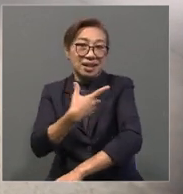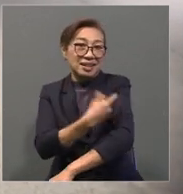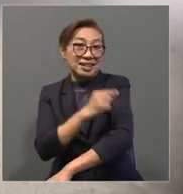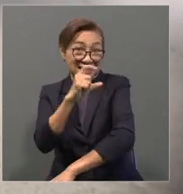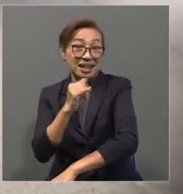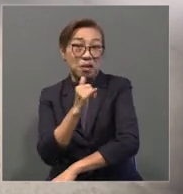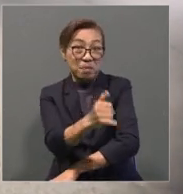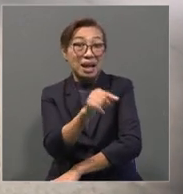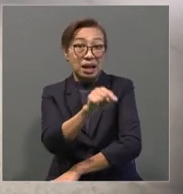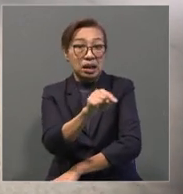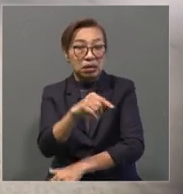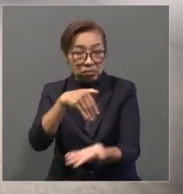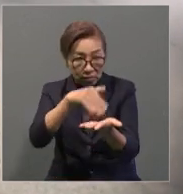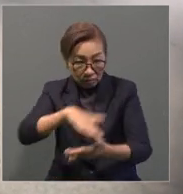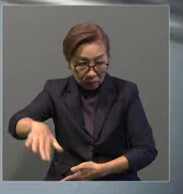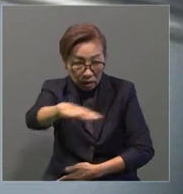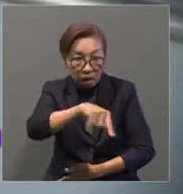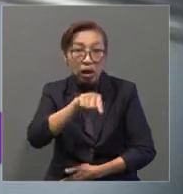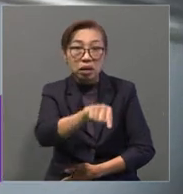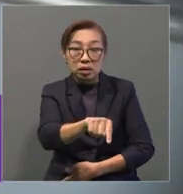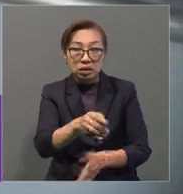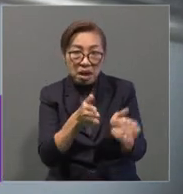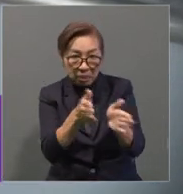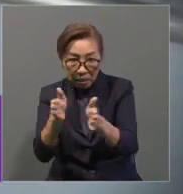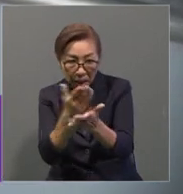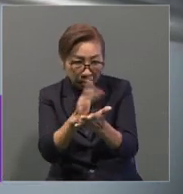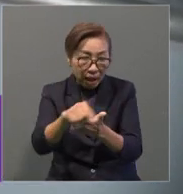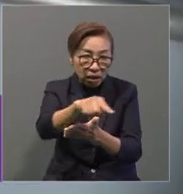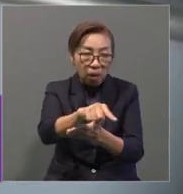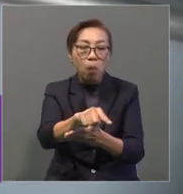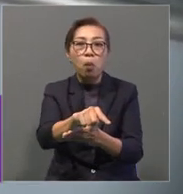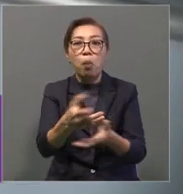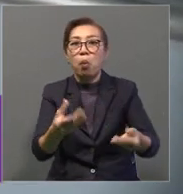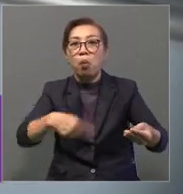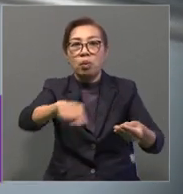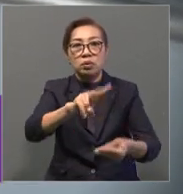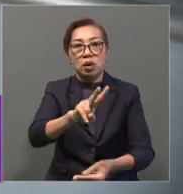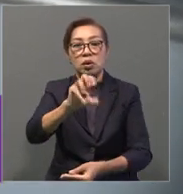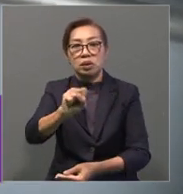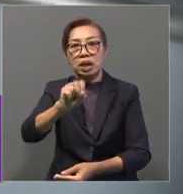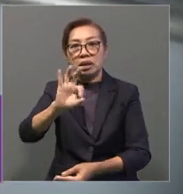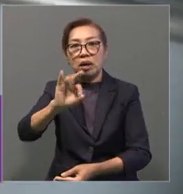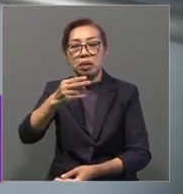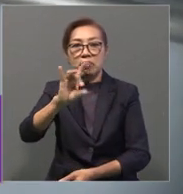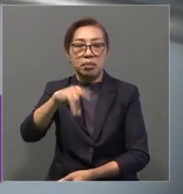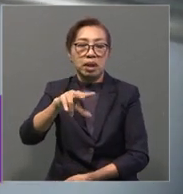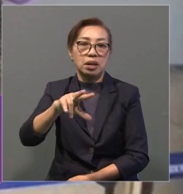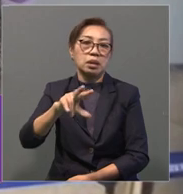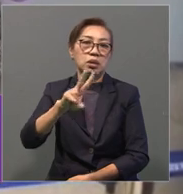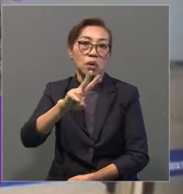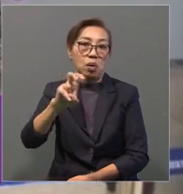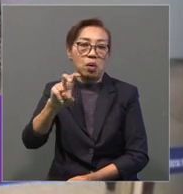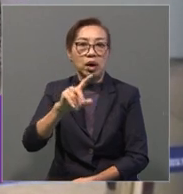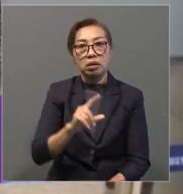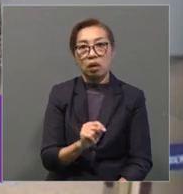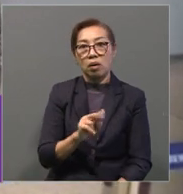วัคซีนต้านโควิด 19พื้นที่ใช้สอยทั้งหมดที่สถานีกลางแห่งนี้ก็คือ298,200ตารางเมตร